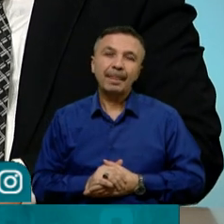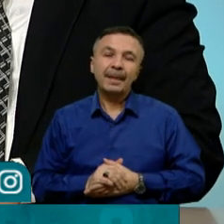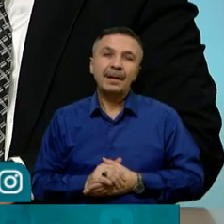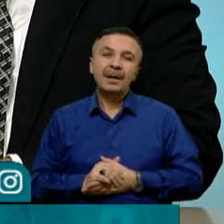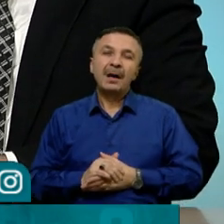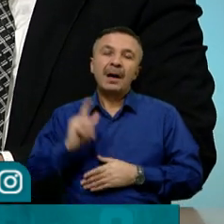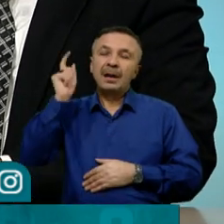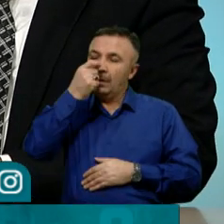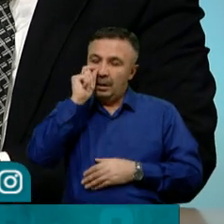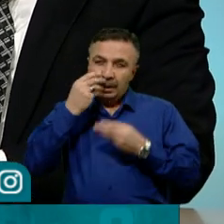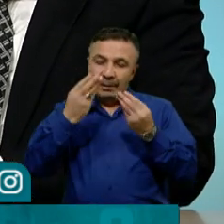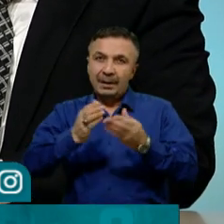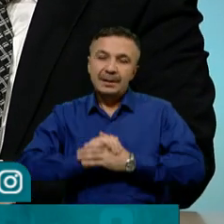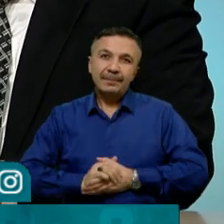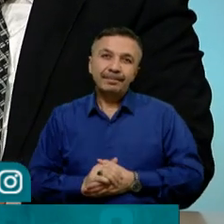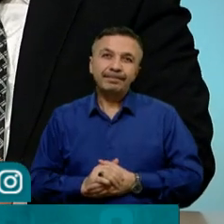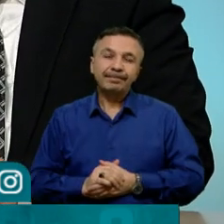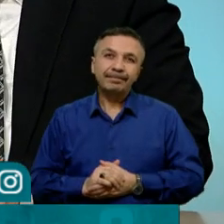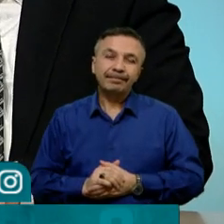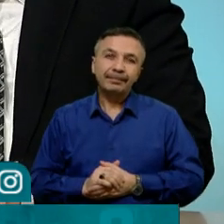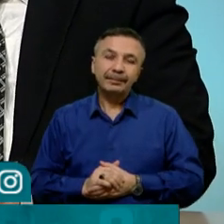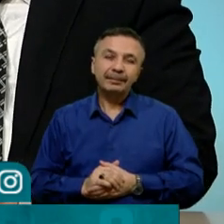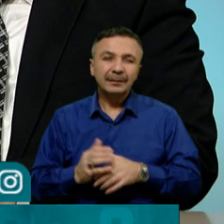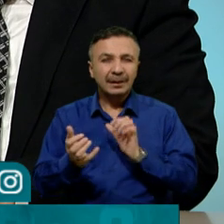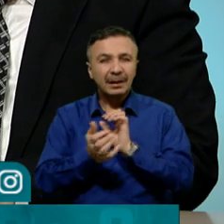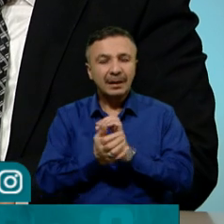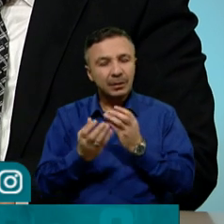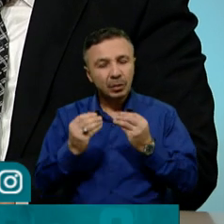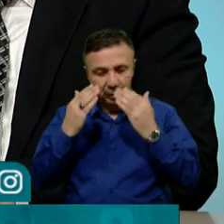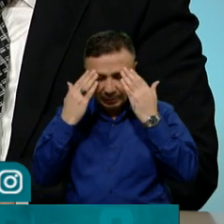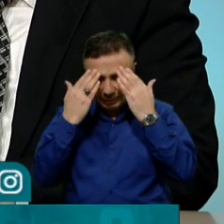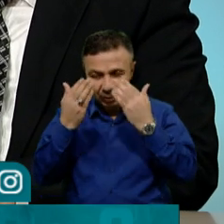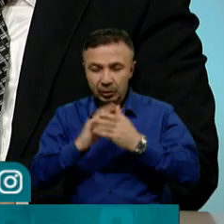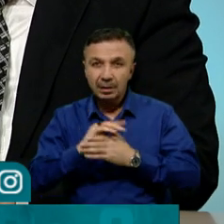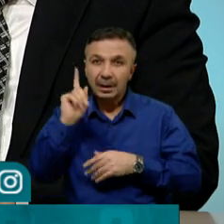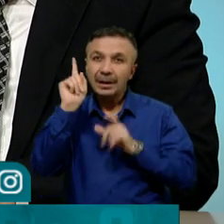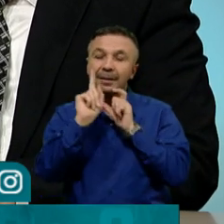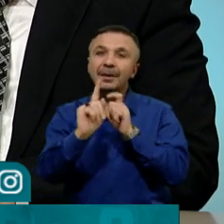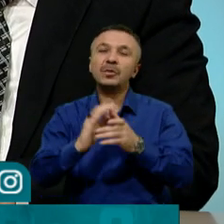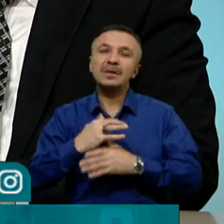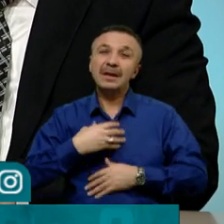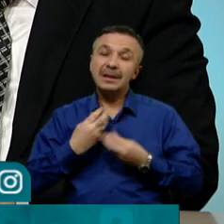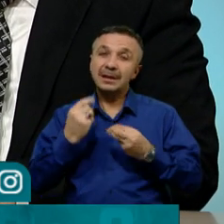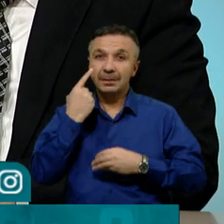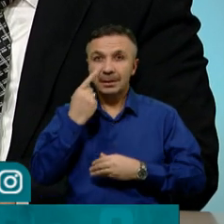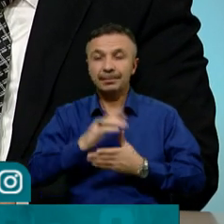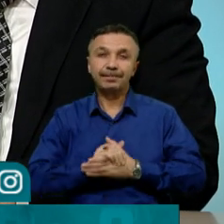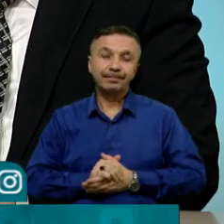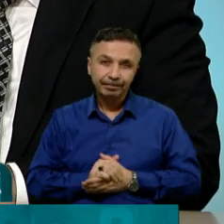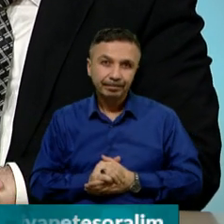Cenabı Allah kolaylıklar ihsan eylesin size ailenize de çok çok selam olsun efendim Allah'a emanet olun Kendinize iyi bakın